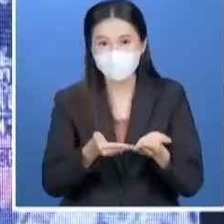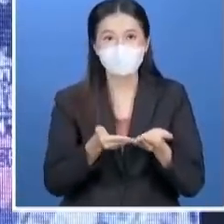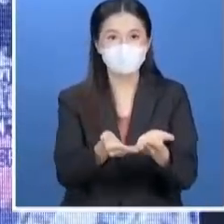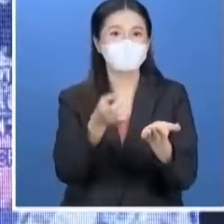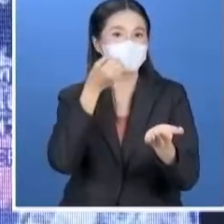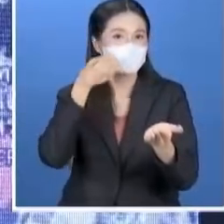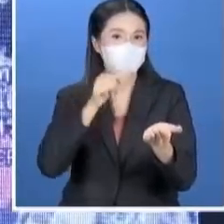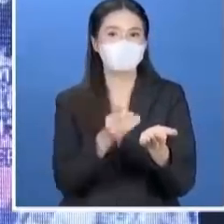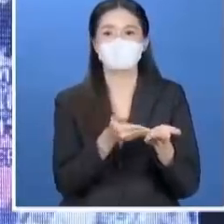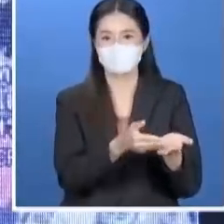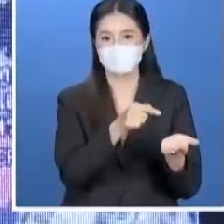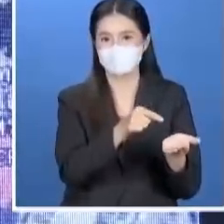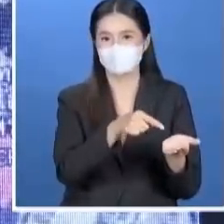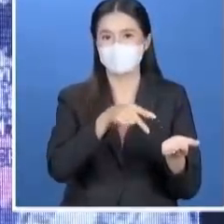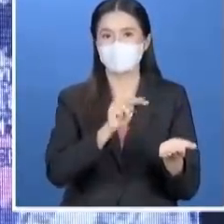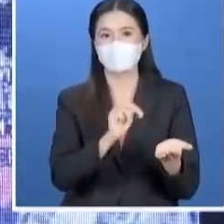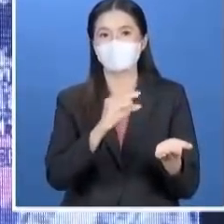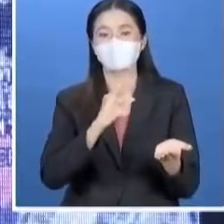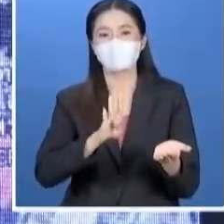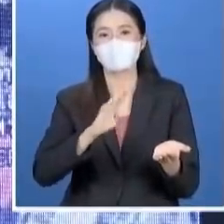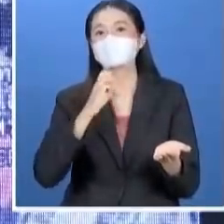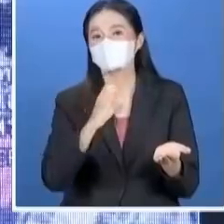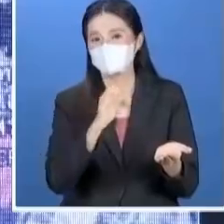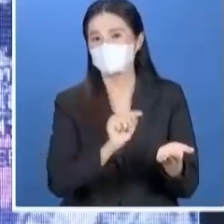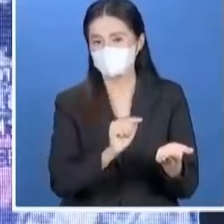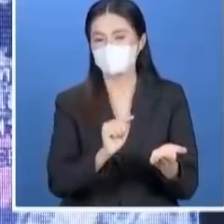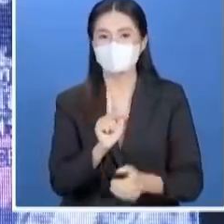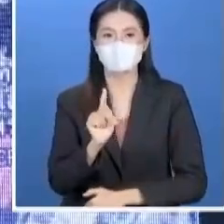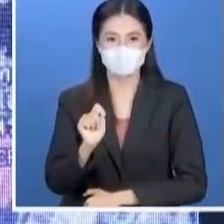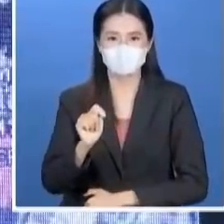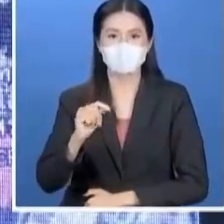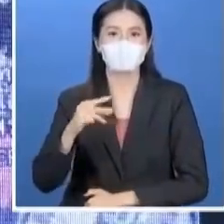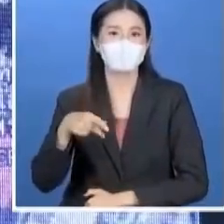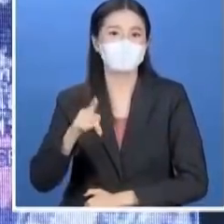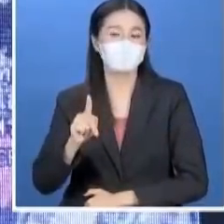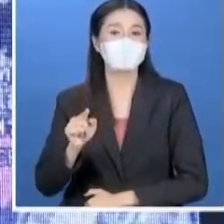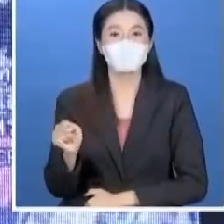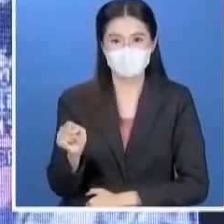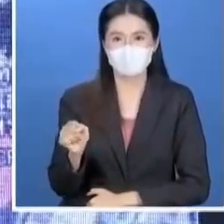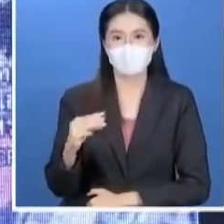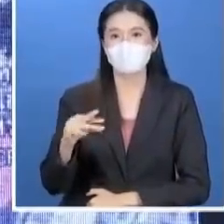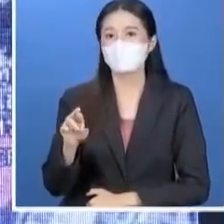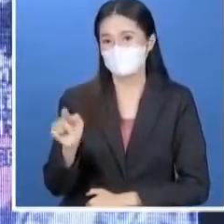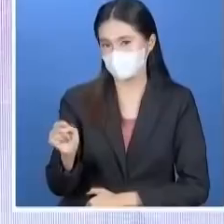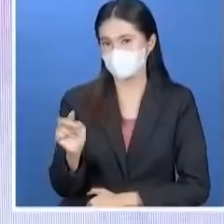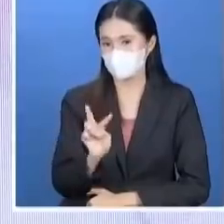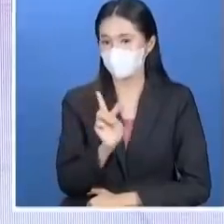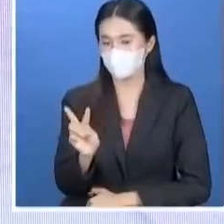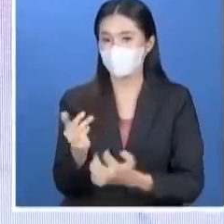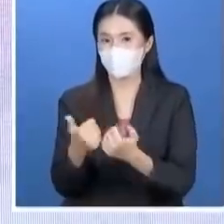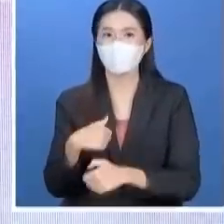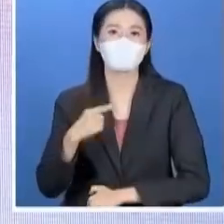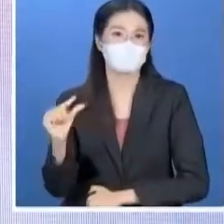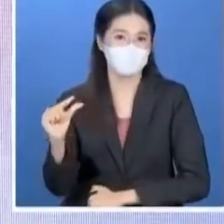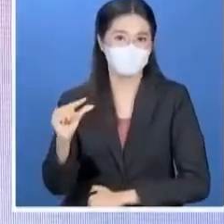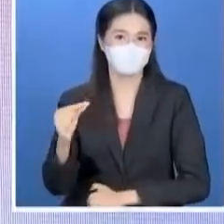หน้ากลับอู่เรือ NBC และในเวลาเดียวกันกระติกและโรเบิร์ตก็เดินมาถึงปากซอยพิบูลสงคราม1และยืนรอกราฟ